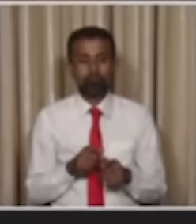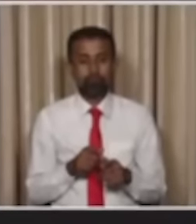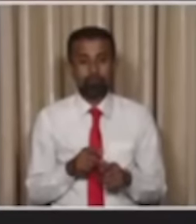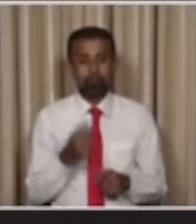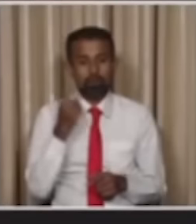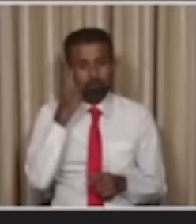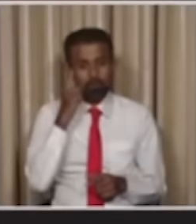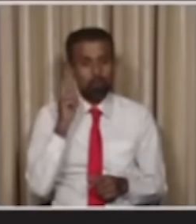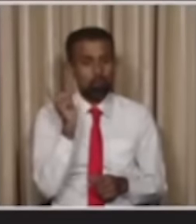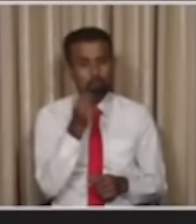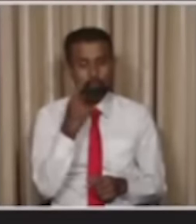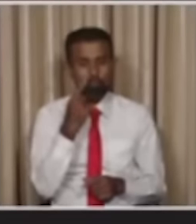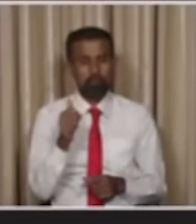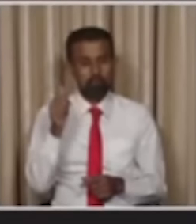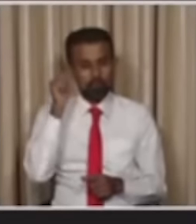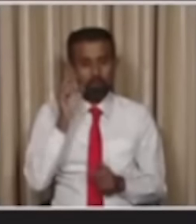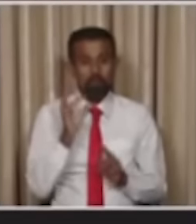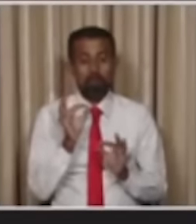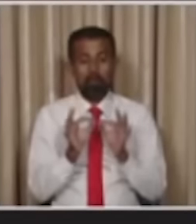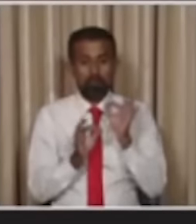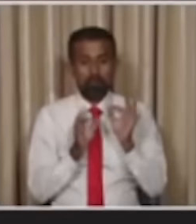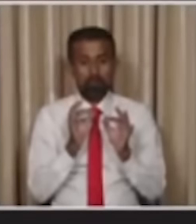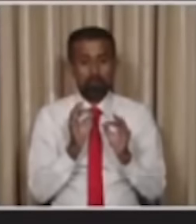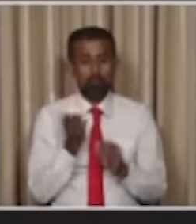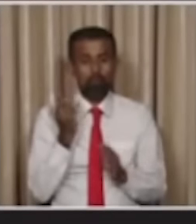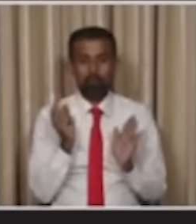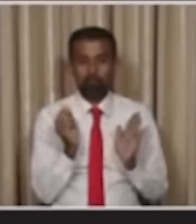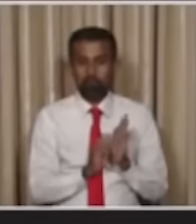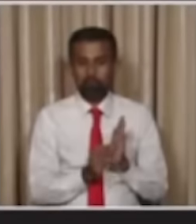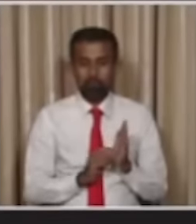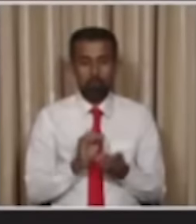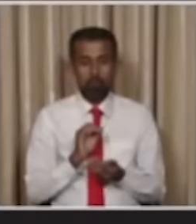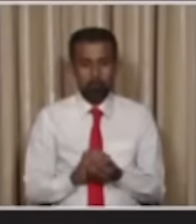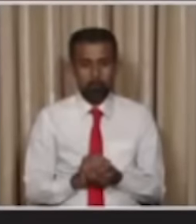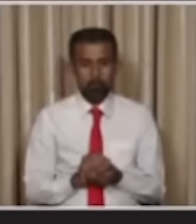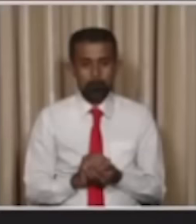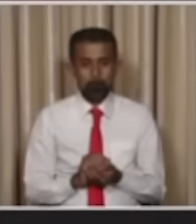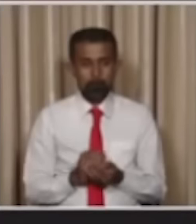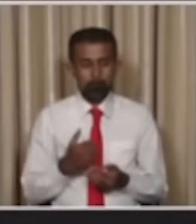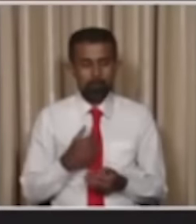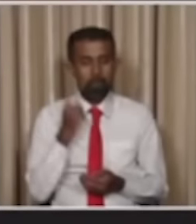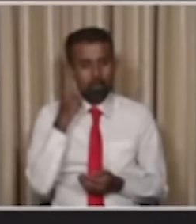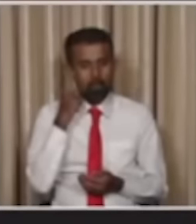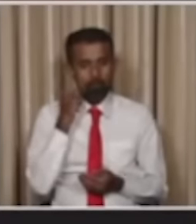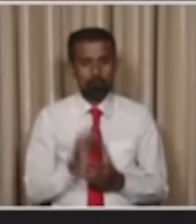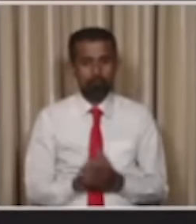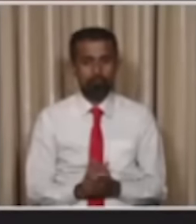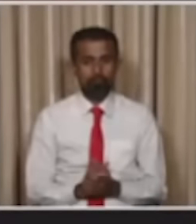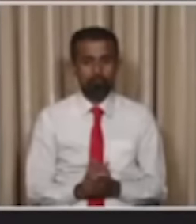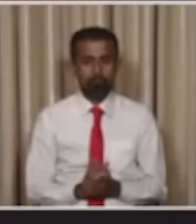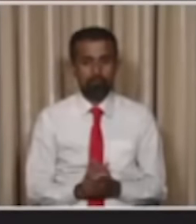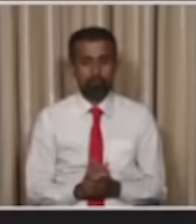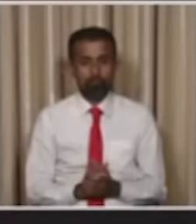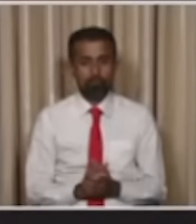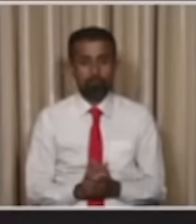දන්න සියලු මිනිස්සුවේ ඉතිහාස කතාව කොහේ හෝ ලියා තබාවි කියන විශ්වාසය මගේ හිතේ තියෙනවා. මට මතකයි